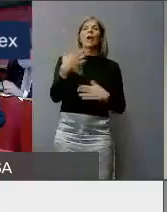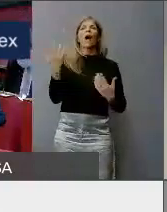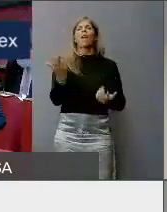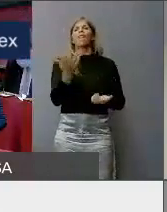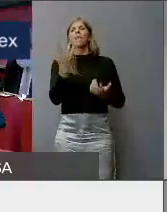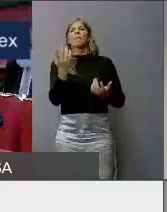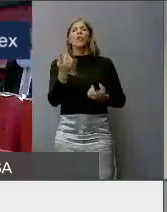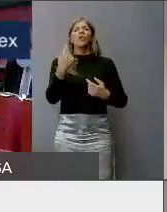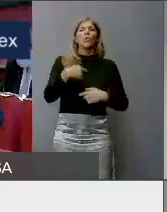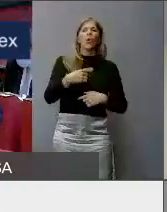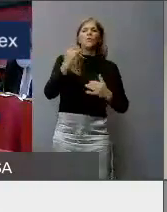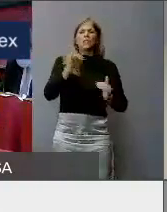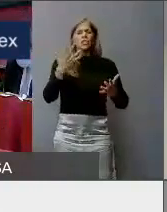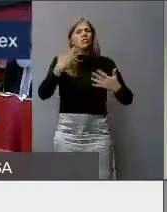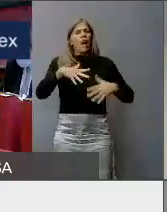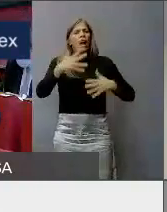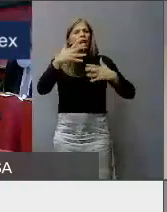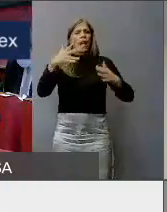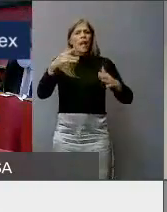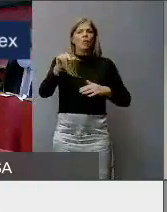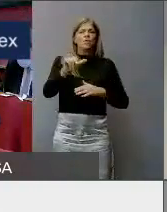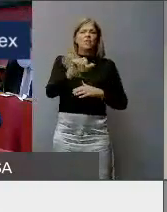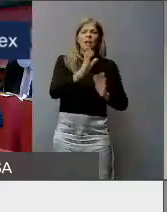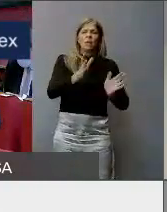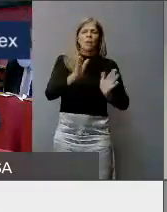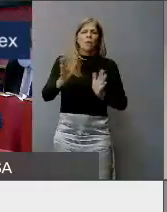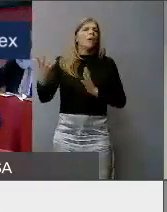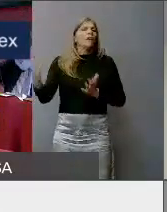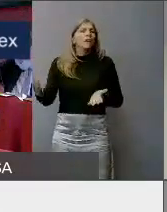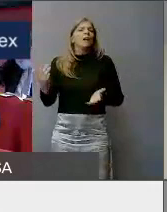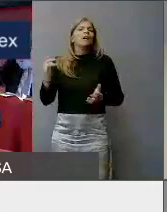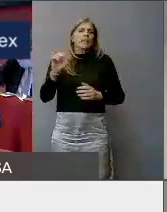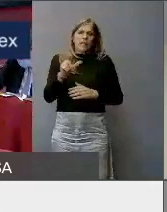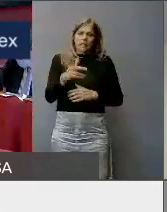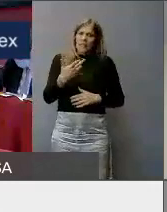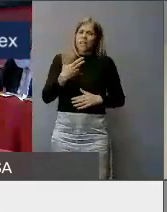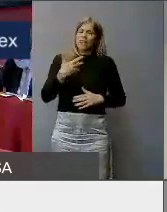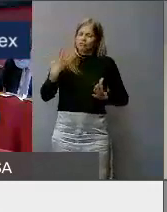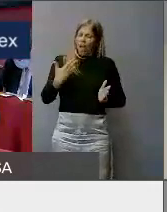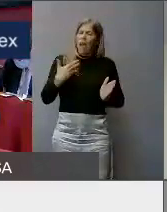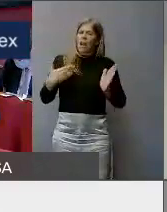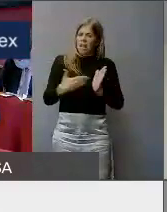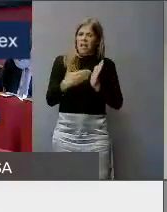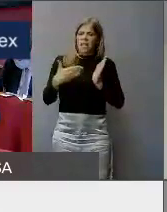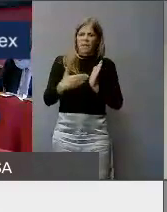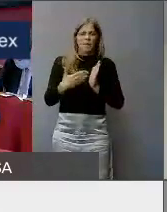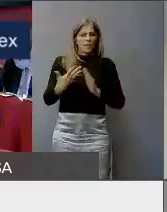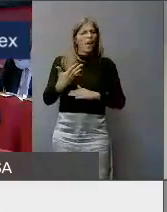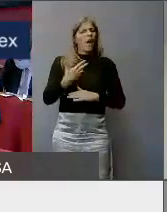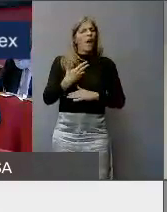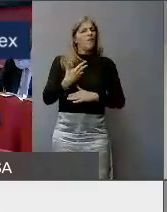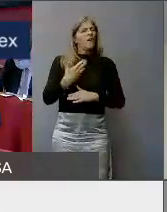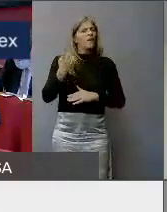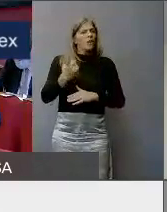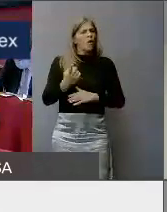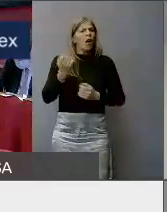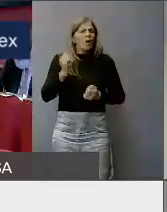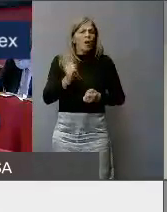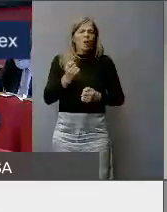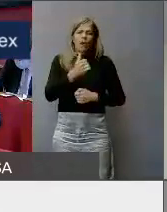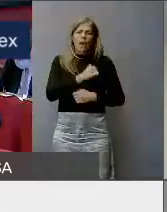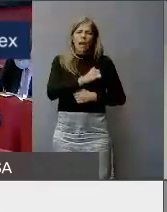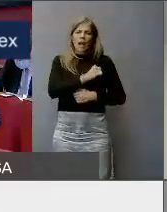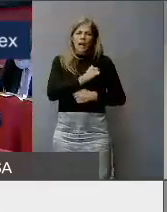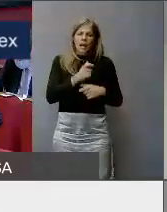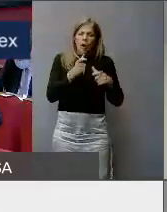vogliamo perché lì si certo l'idea tutta una serie di limiti ed è vero che esiste la discrezionalità dei comuni di inserire dei